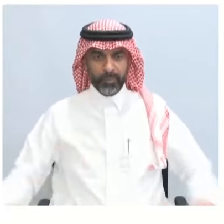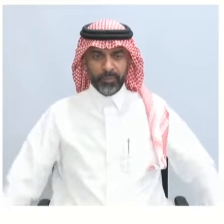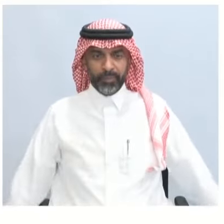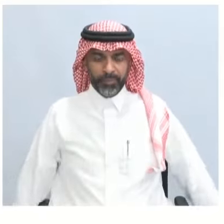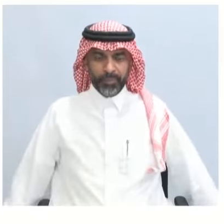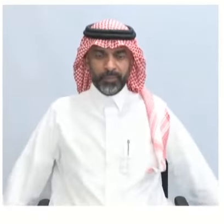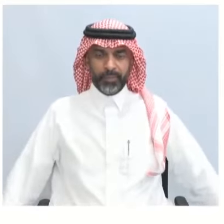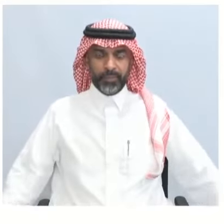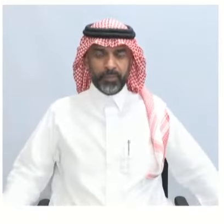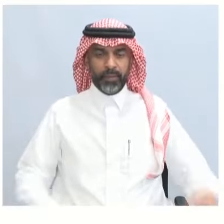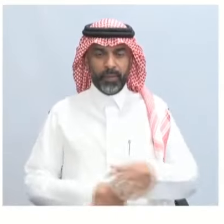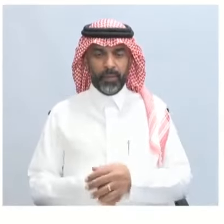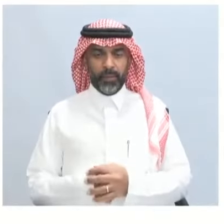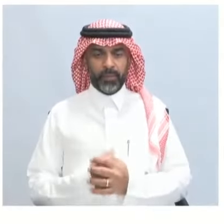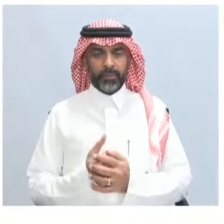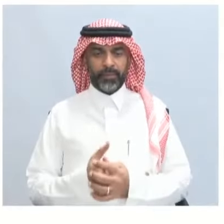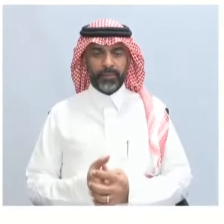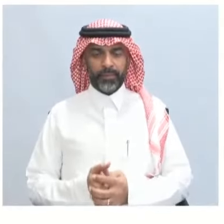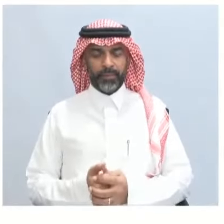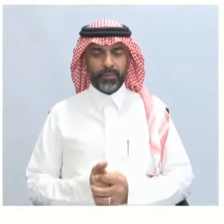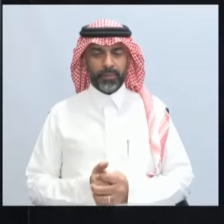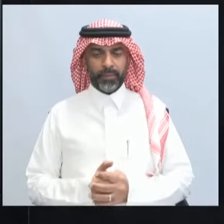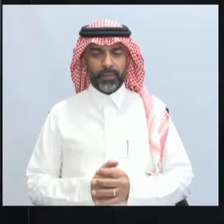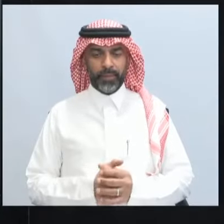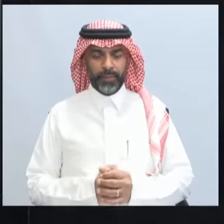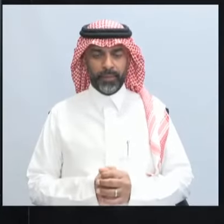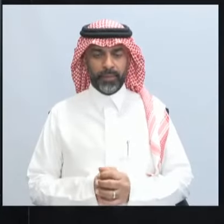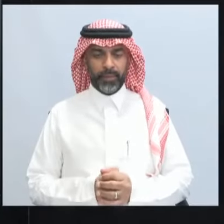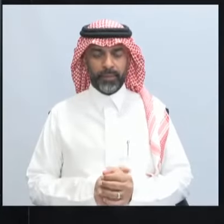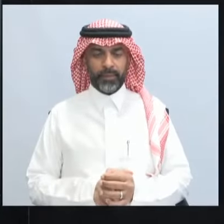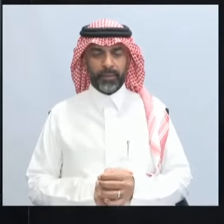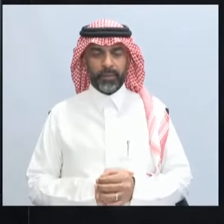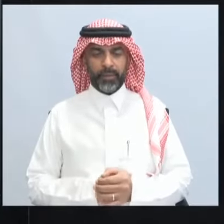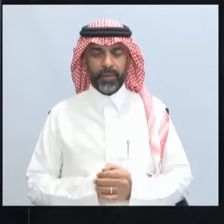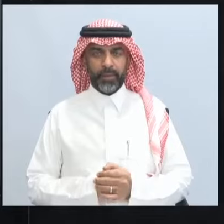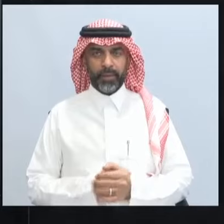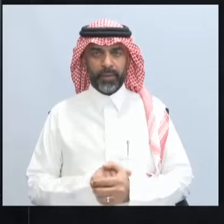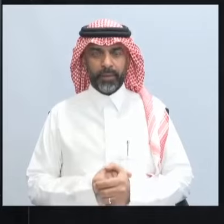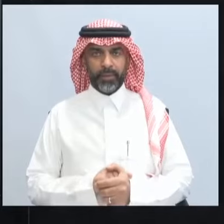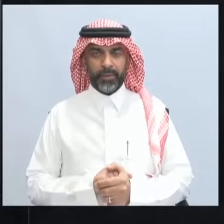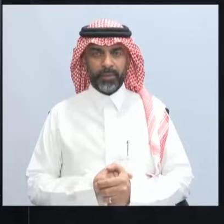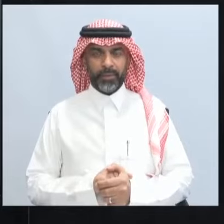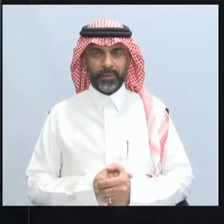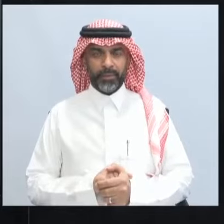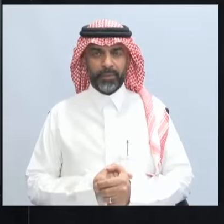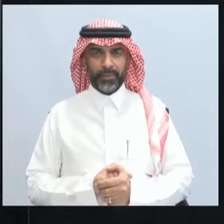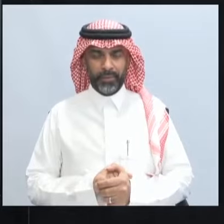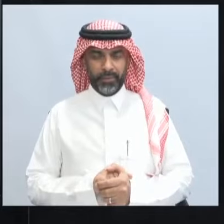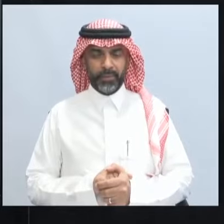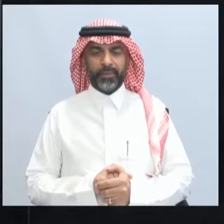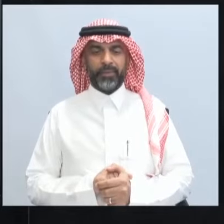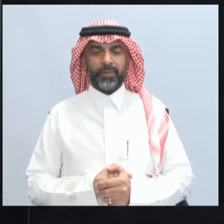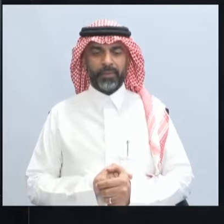الامر على اثر تحقيق التوحيد على صحابه رسول الله صلى الله عليه وسلم